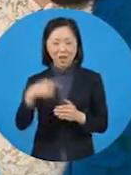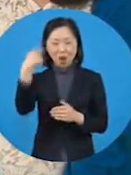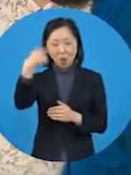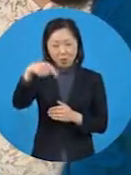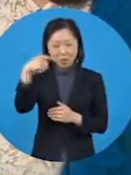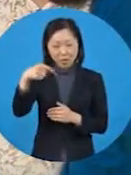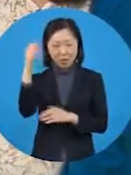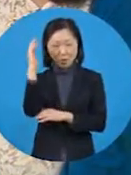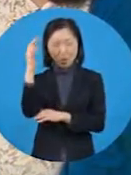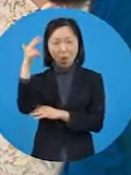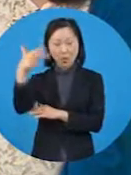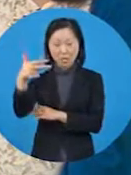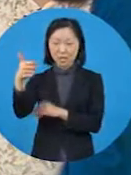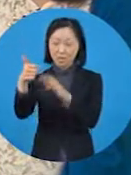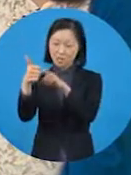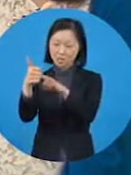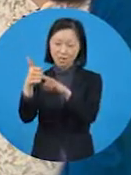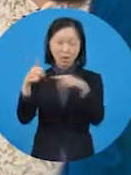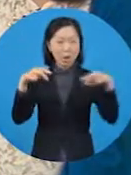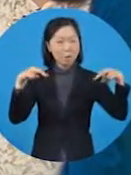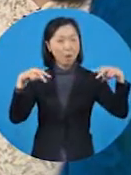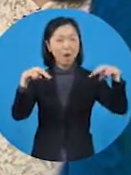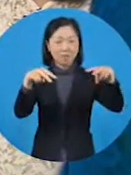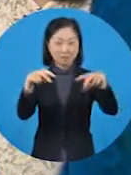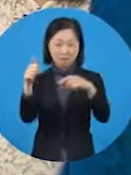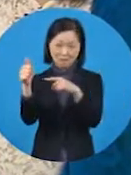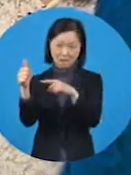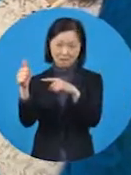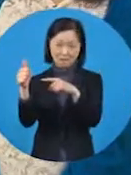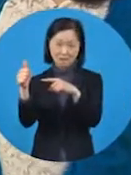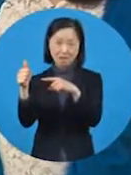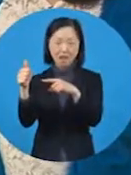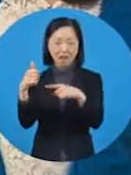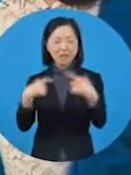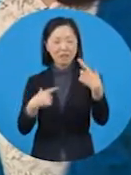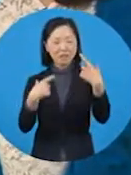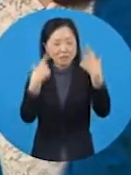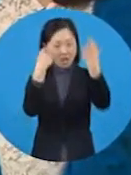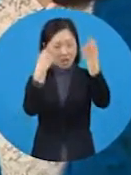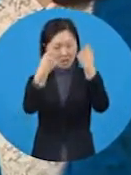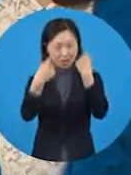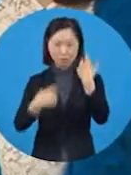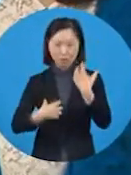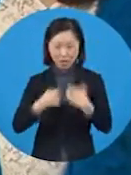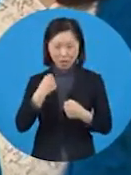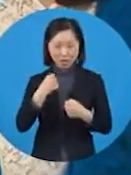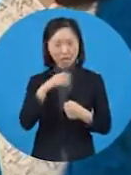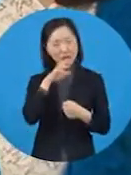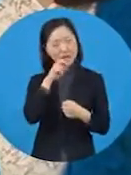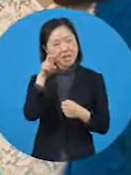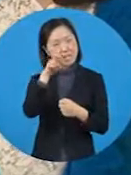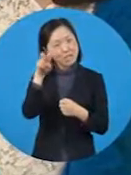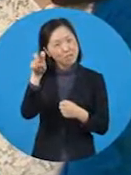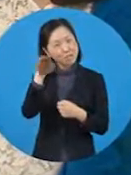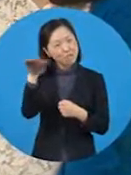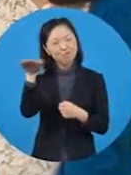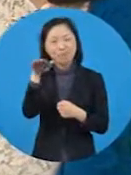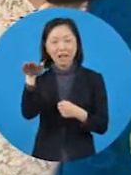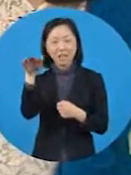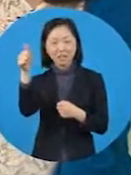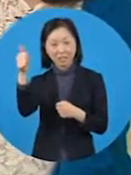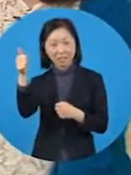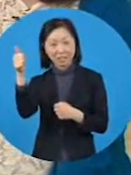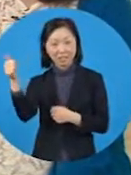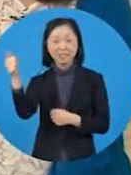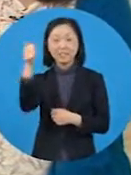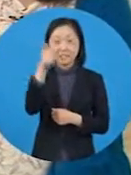強会の方を教えてくださる方も今ボランティアでお願いをしています。で、大学生であったり20代ぐらいの働き始め